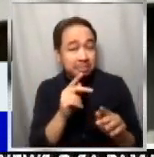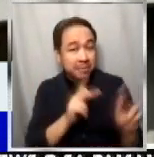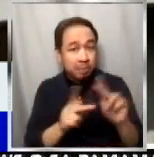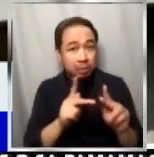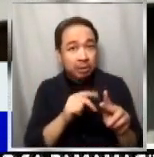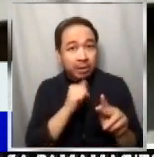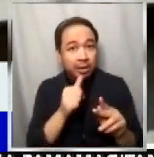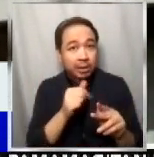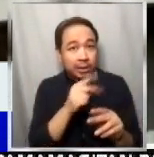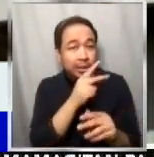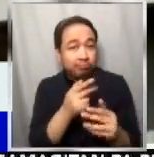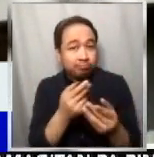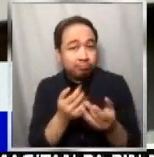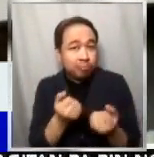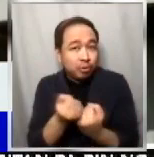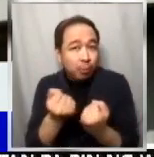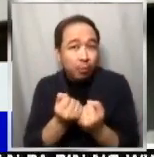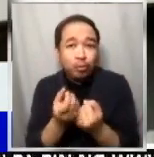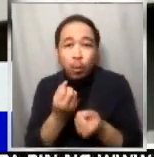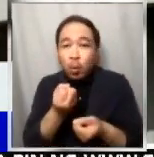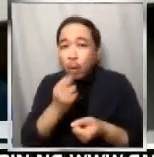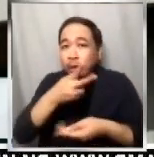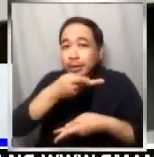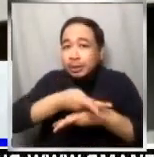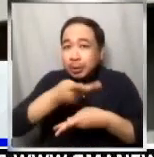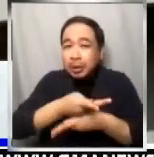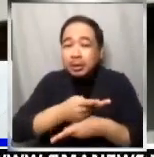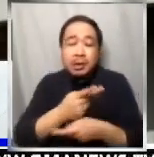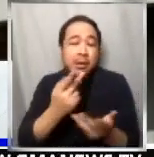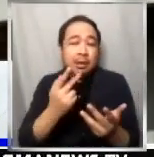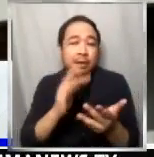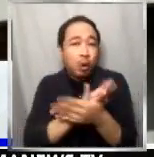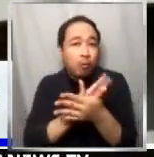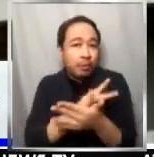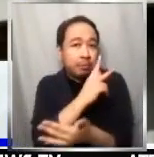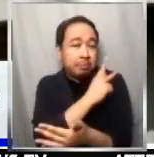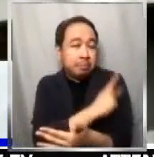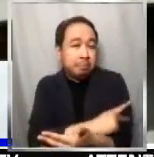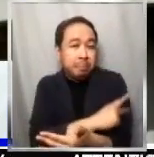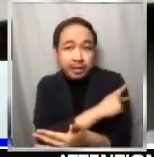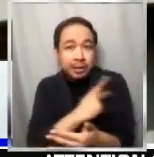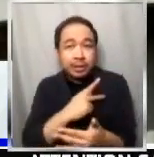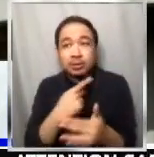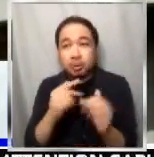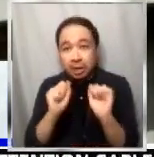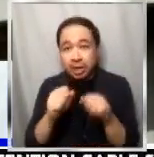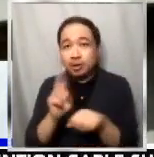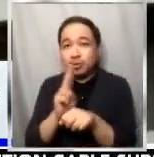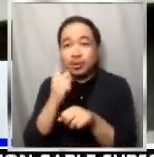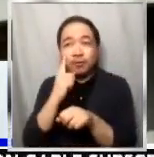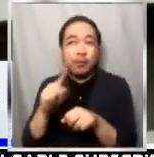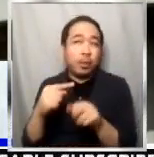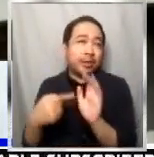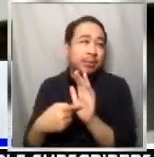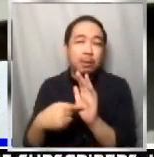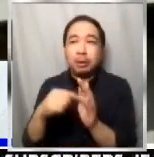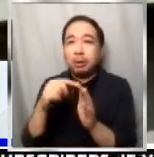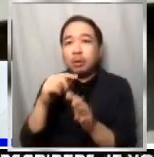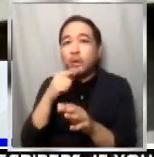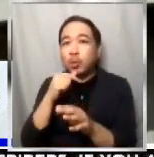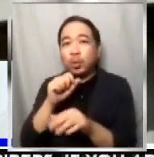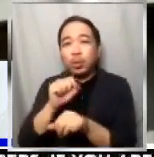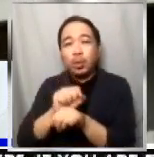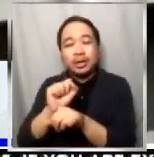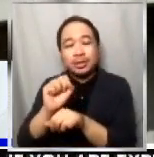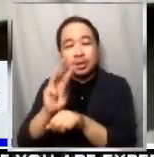Maaari siyang gamitin sa other frontline workers like social workers natin, teachers, and mga workers, mga